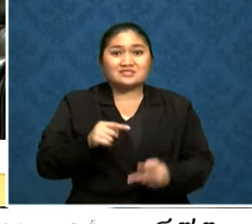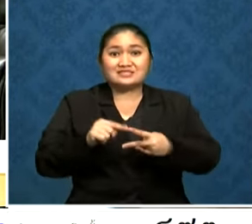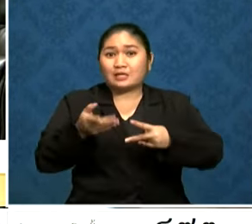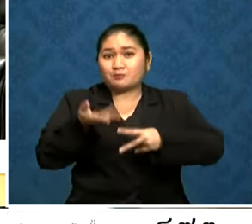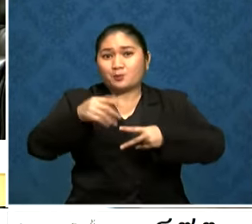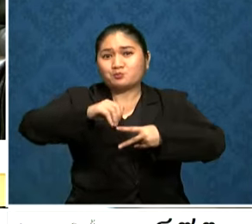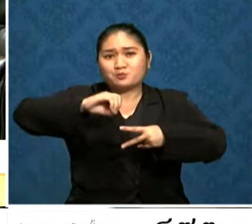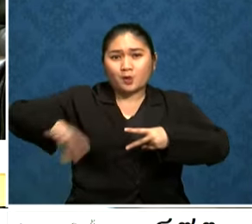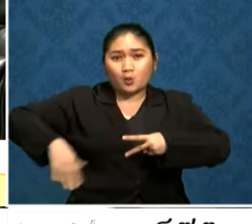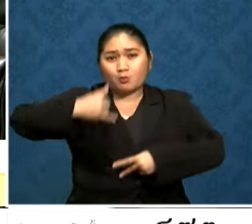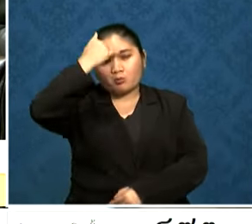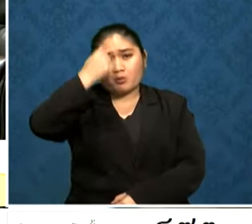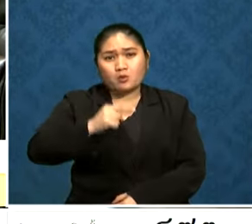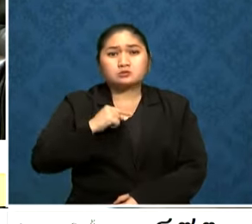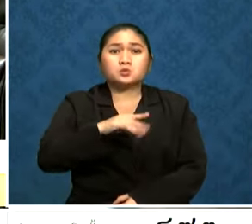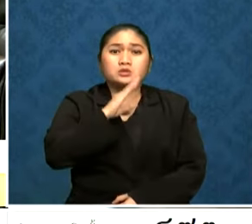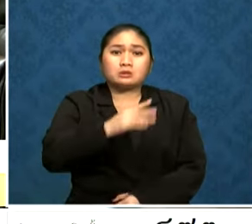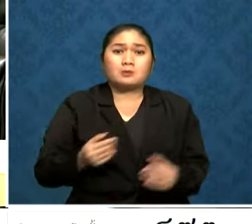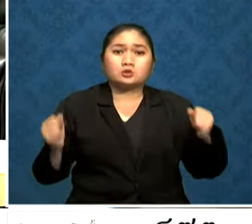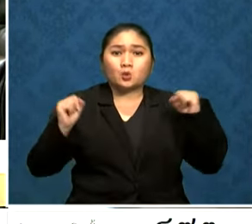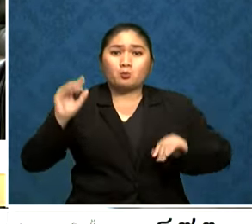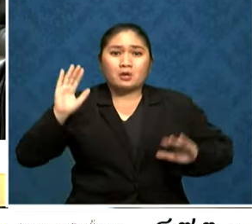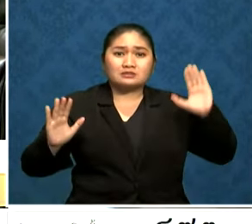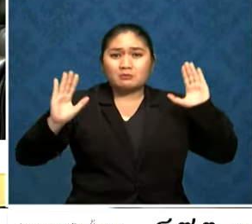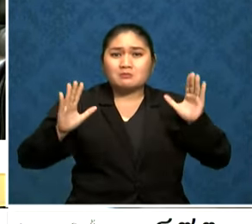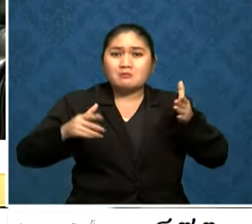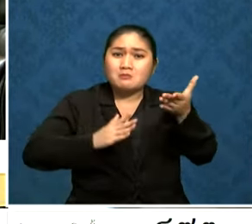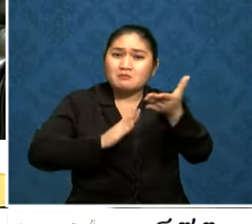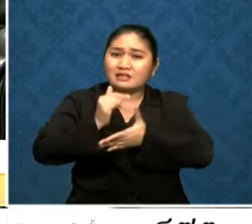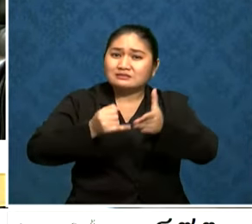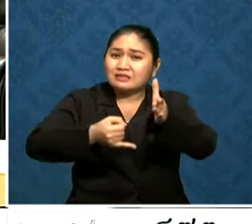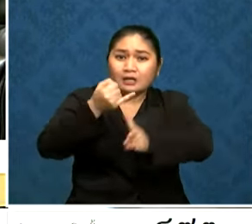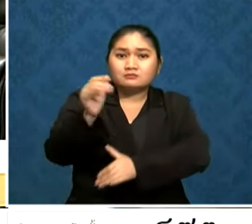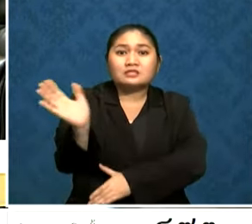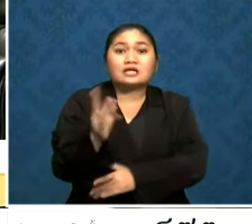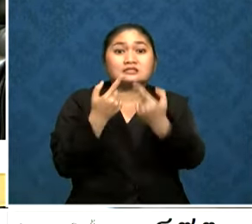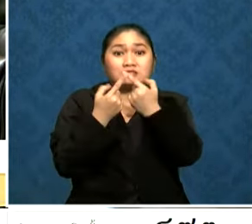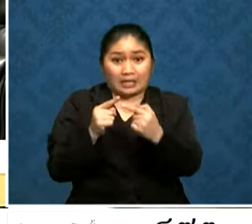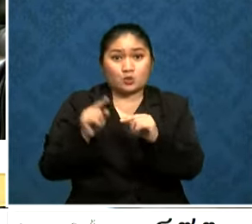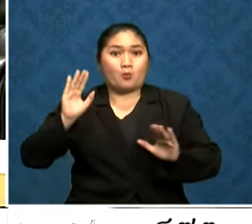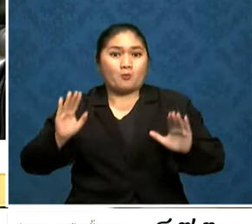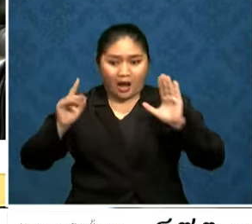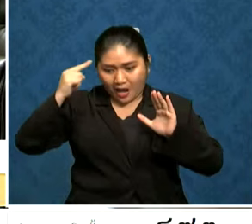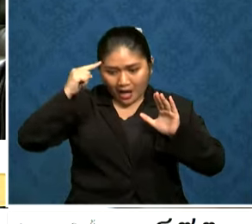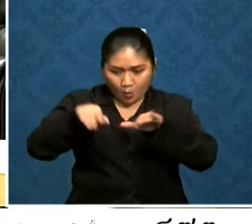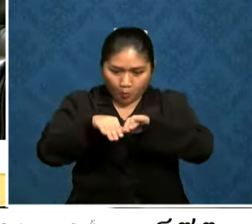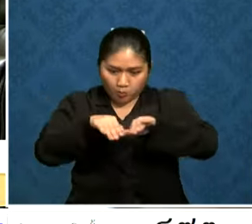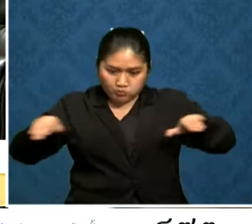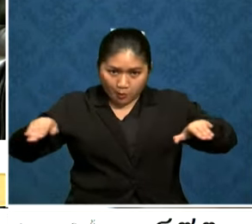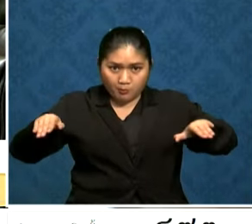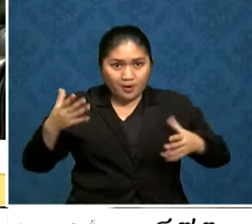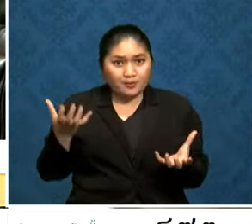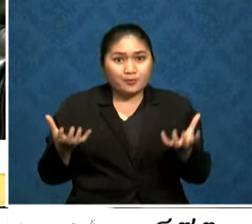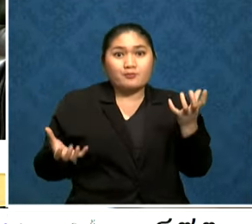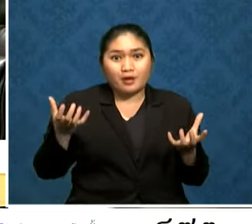นชนบนออกนั้นมไมใช่เพทำใหประชามตินั้นผ่านงายขึ้นแต่เพอทำให้ประชามตินั้นมีกระติกาที่มีความเป็ธร